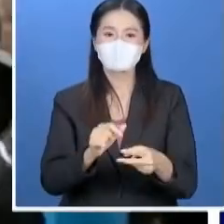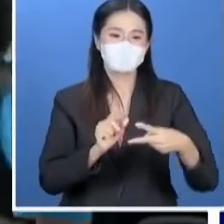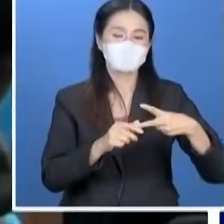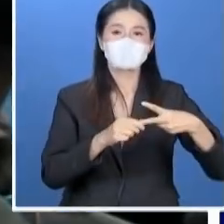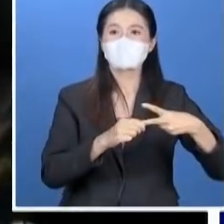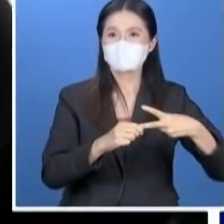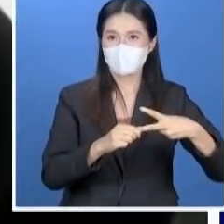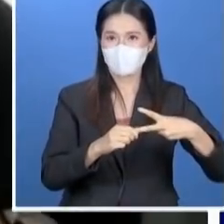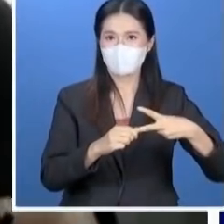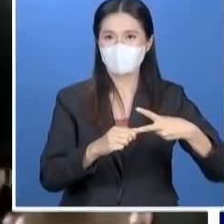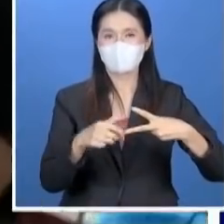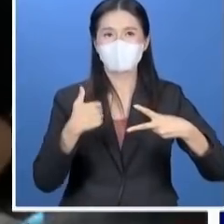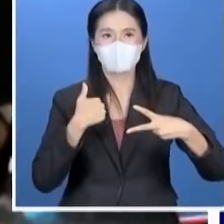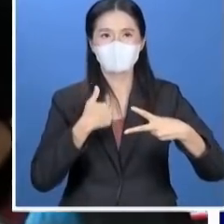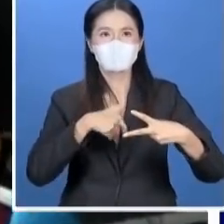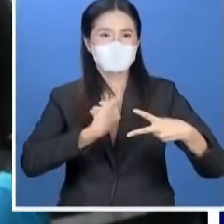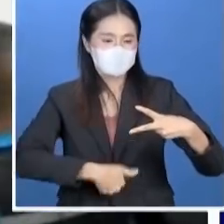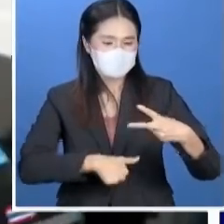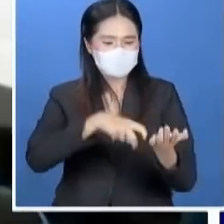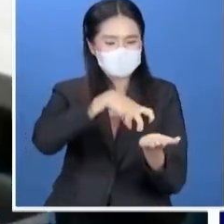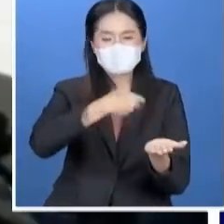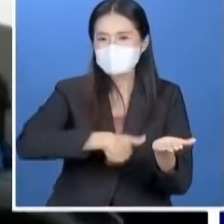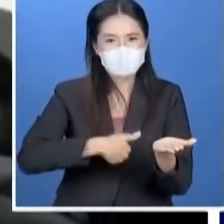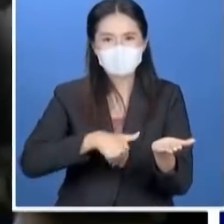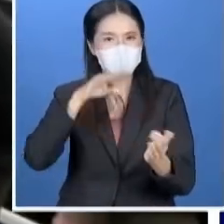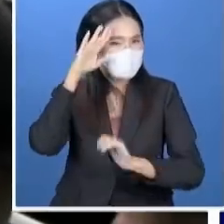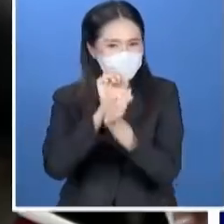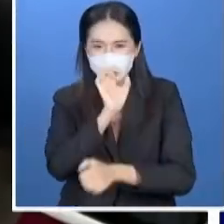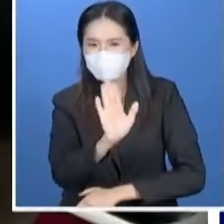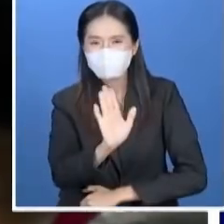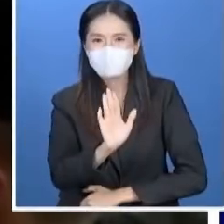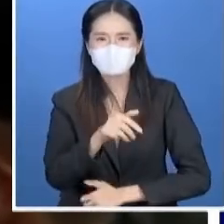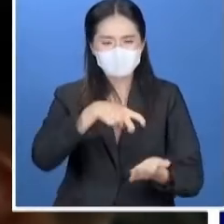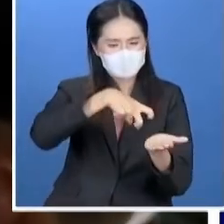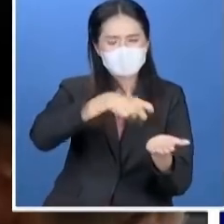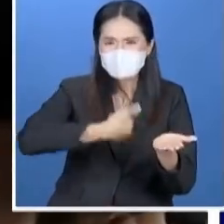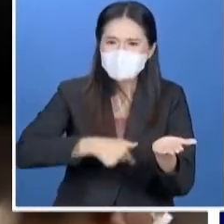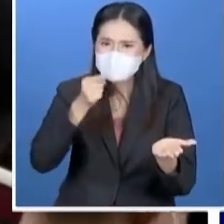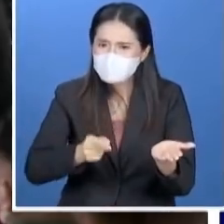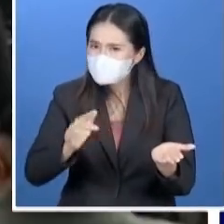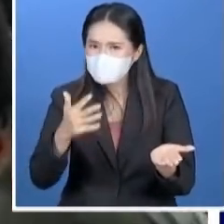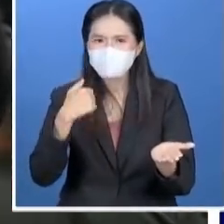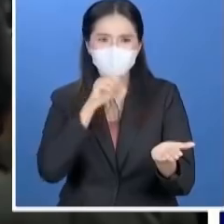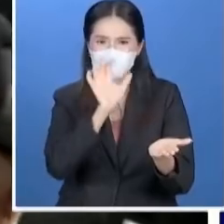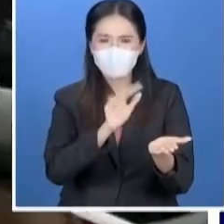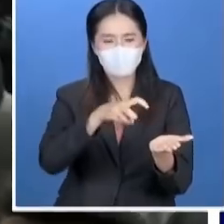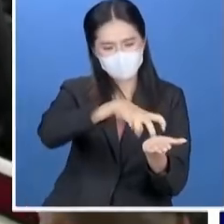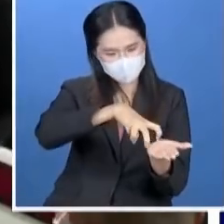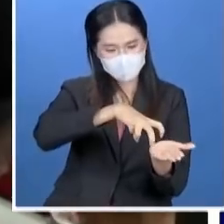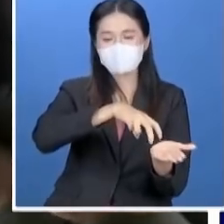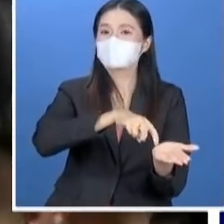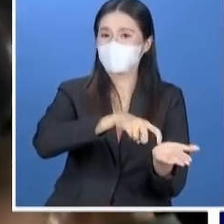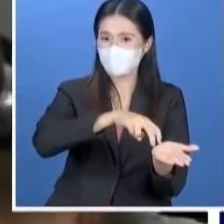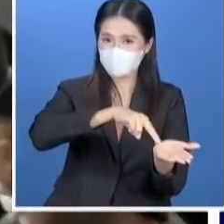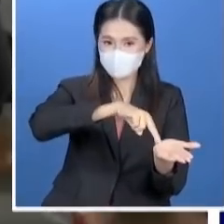2เรื่องของการไปปัสสาวะอันนี้ตำรวจไม่ยืนยันมีการไปปัสสาวะท้ายเรือหรือไม่แต่เดินไปที่ท้ายเรือจริ